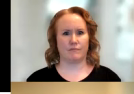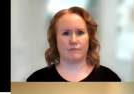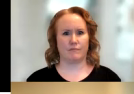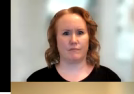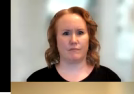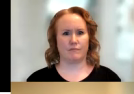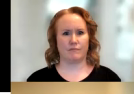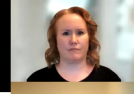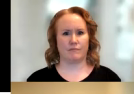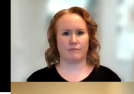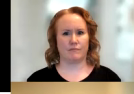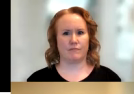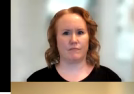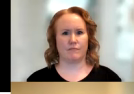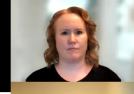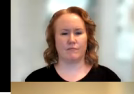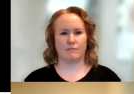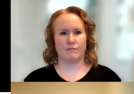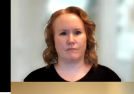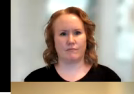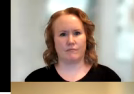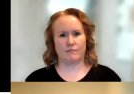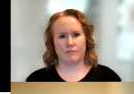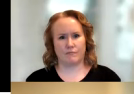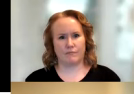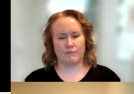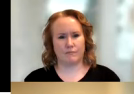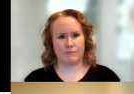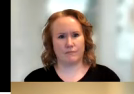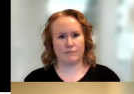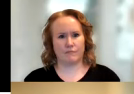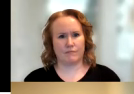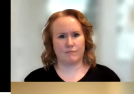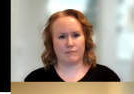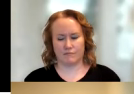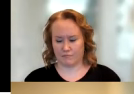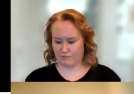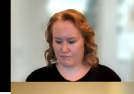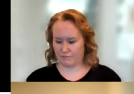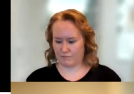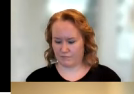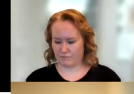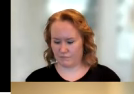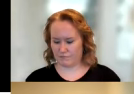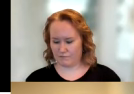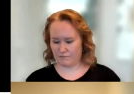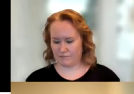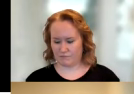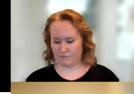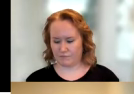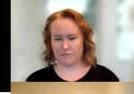andre varer og tjenester som ikke omfattes av direktivet, så har man da dette handlingsrommet så lenge det holder seg innenfor